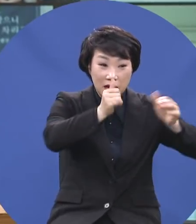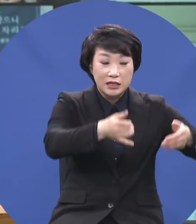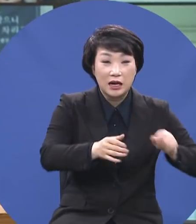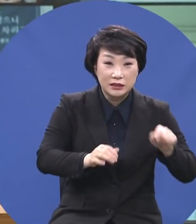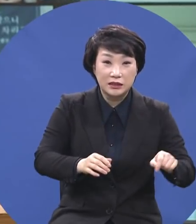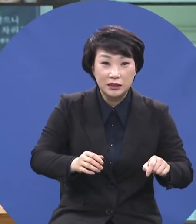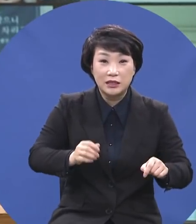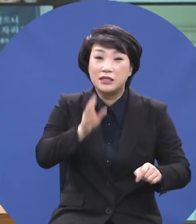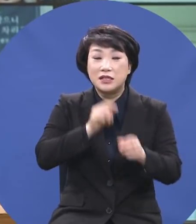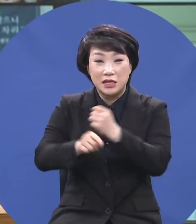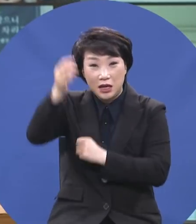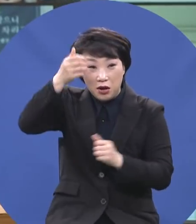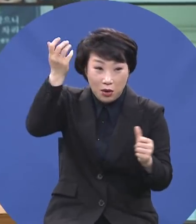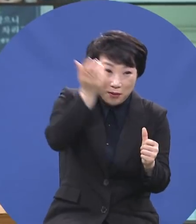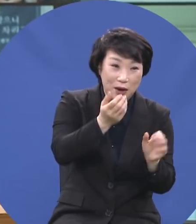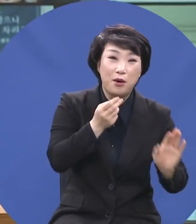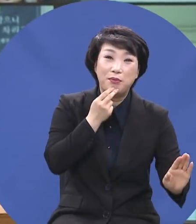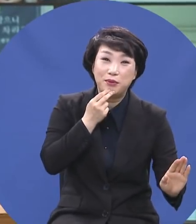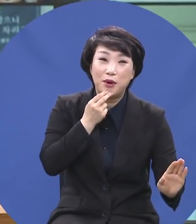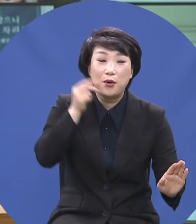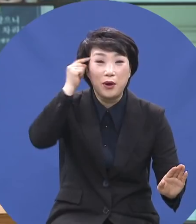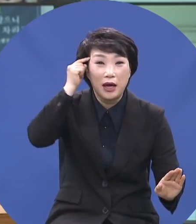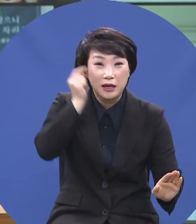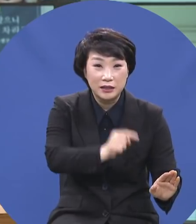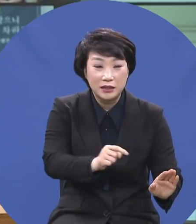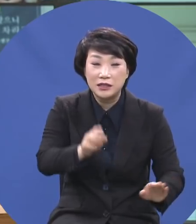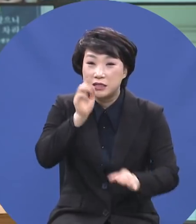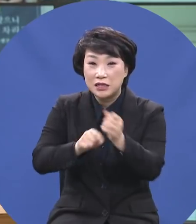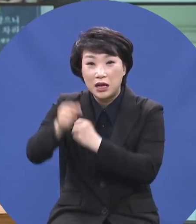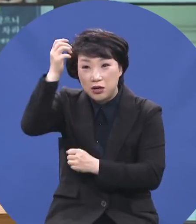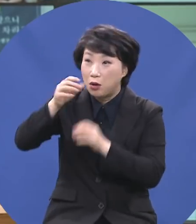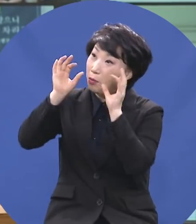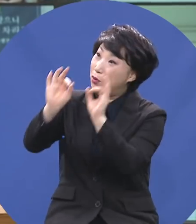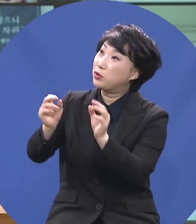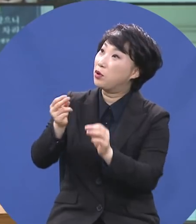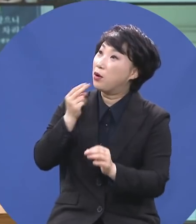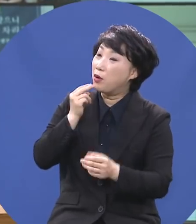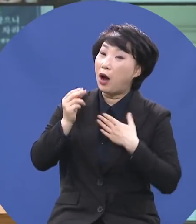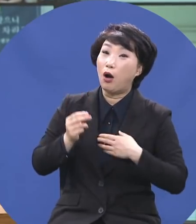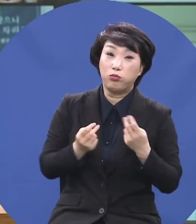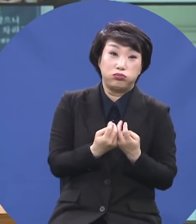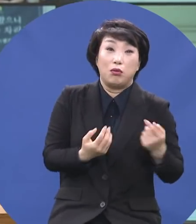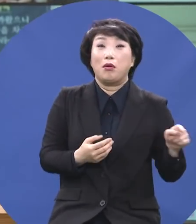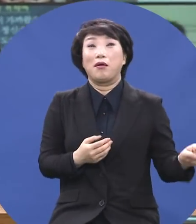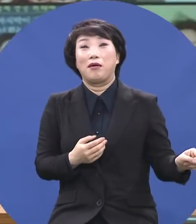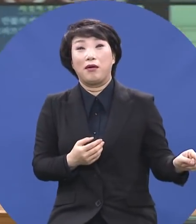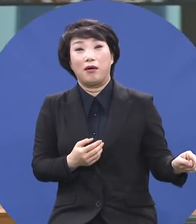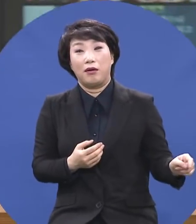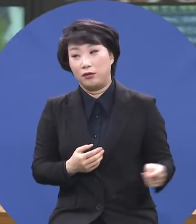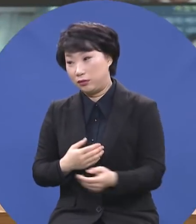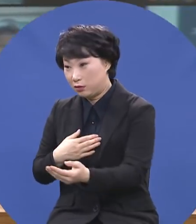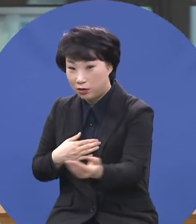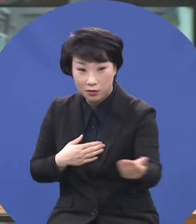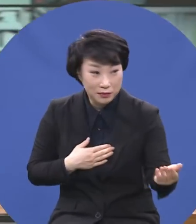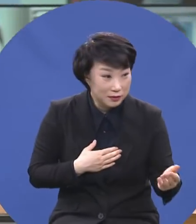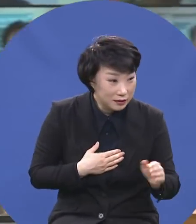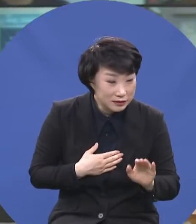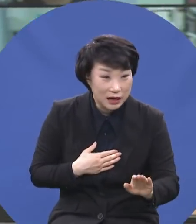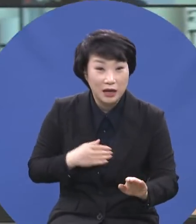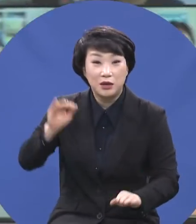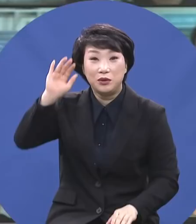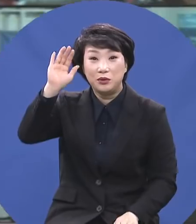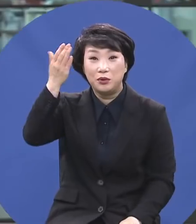저를 받지 못하나니 이는 저를 보지도 못하고 알지도 못합니다. 자,